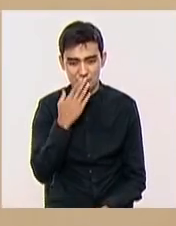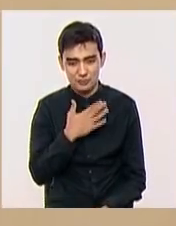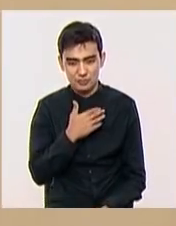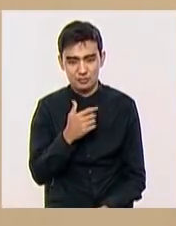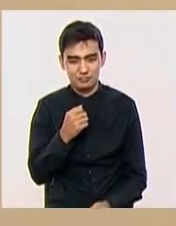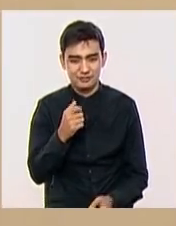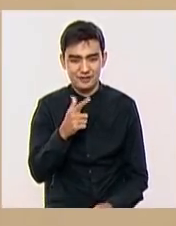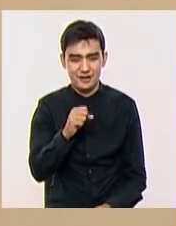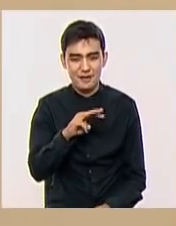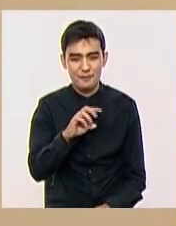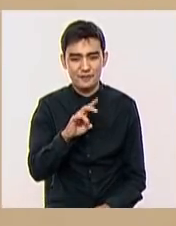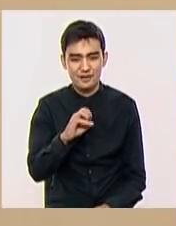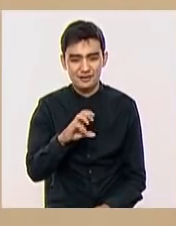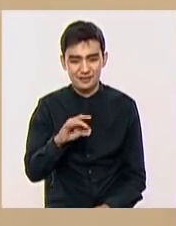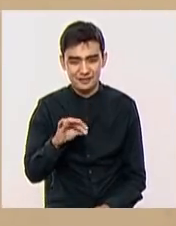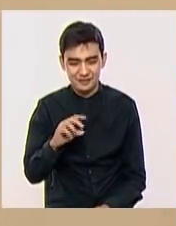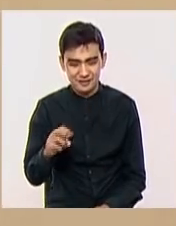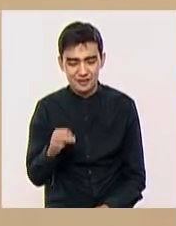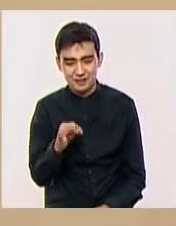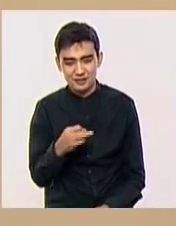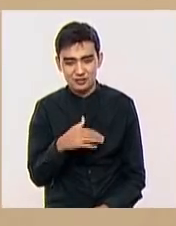гимнастику и не хочу никуда